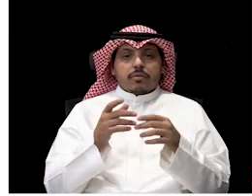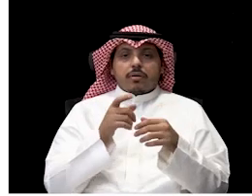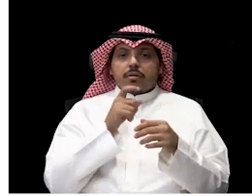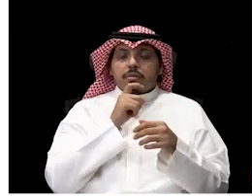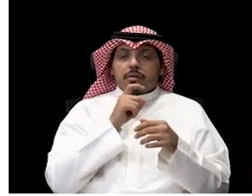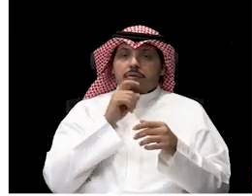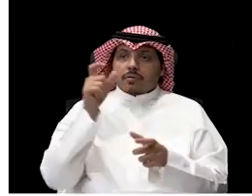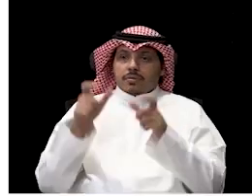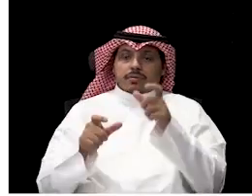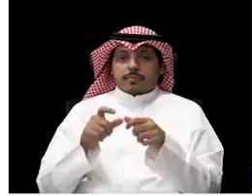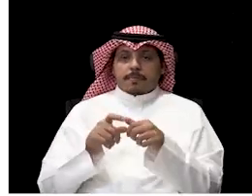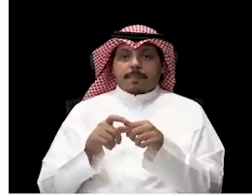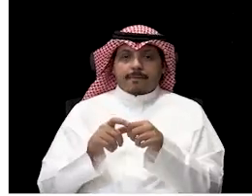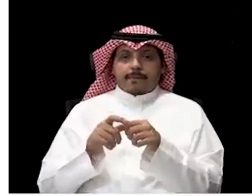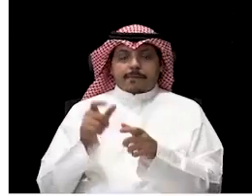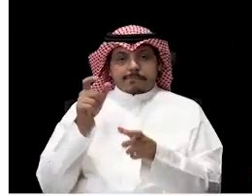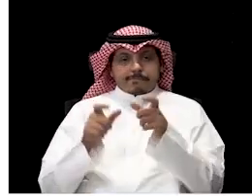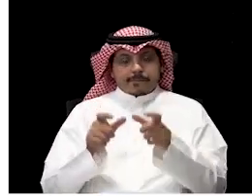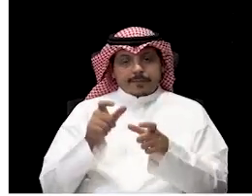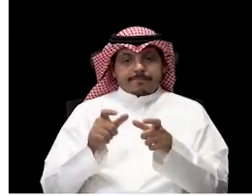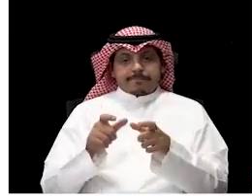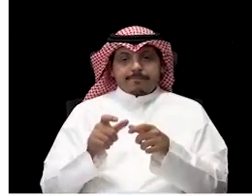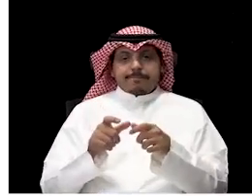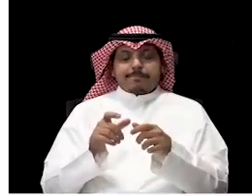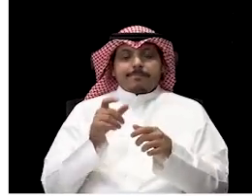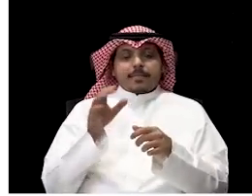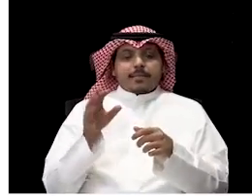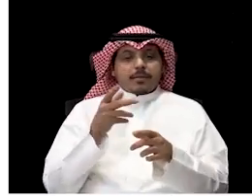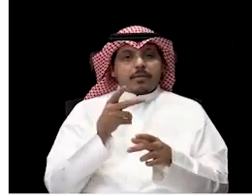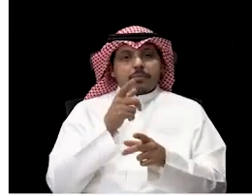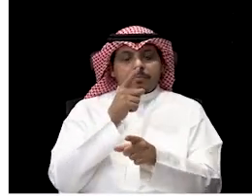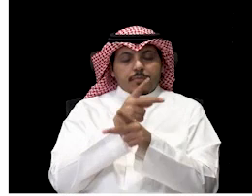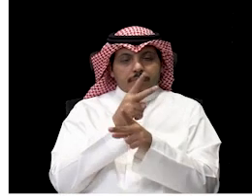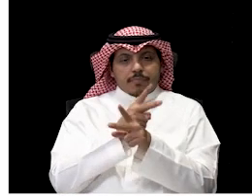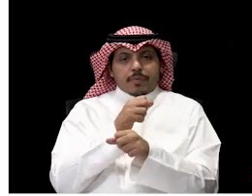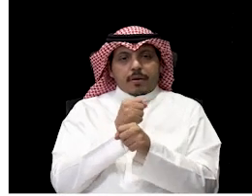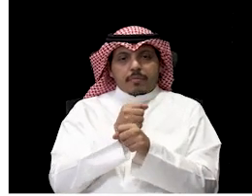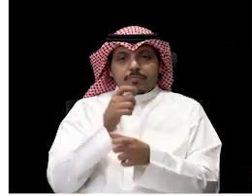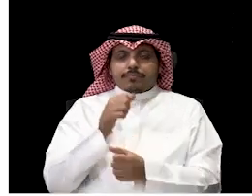بين البطالة الهيكلية والبطالة الاختيارية؟